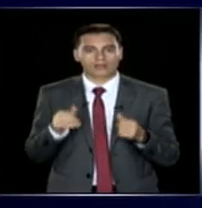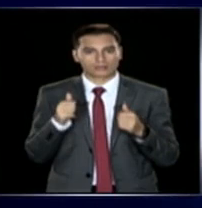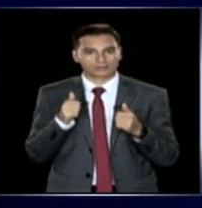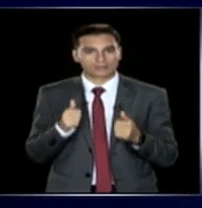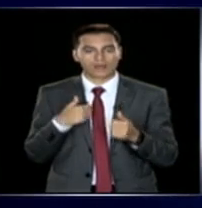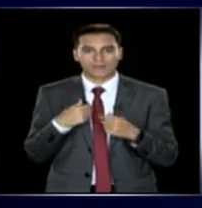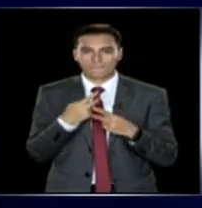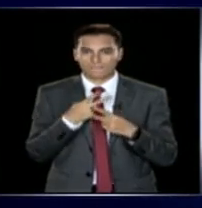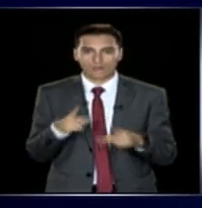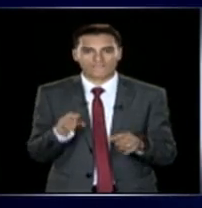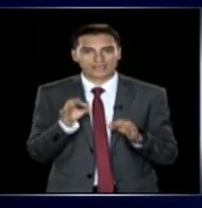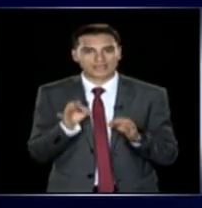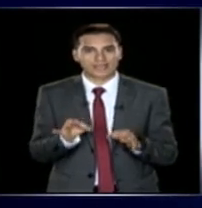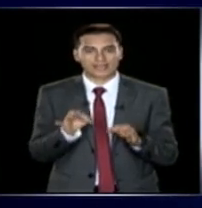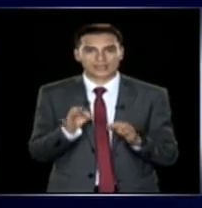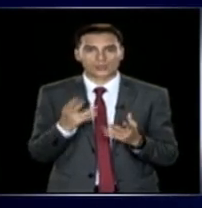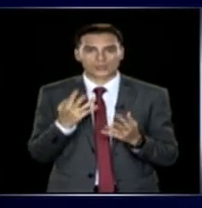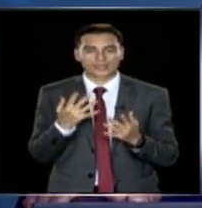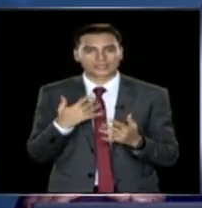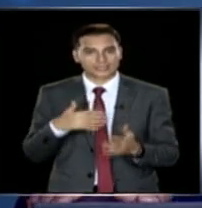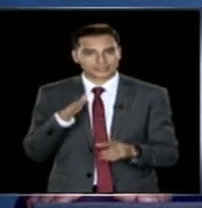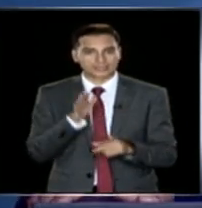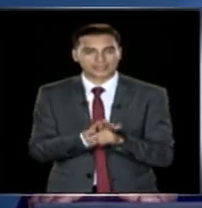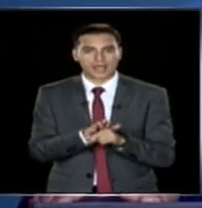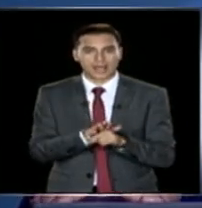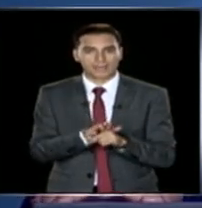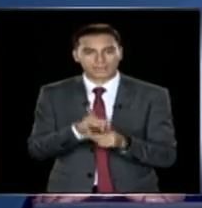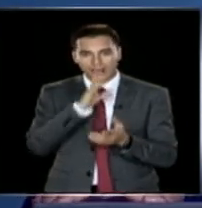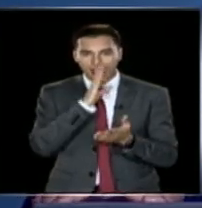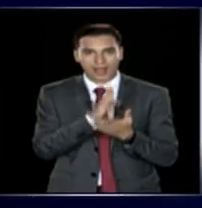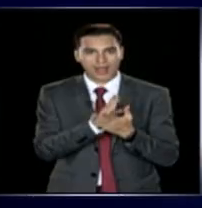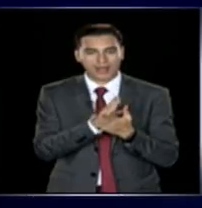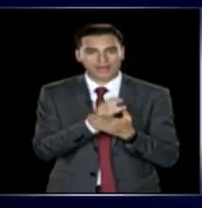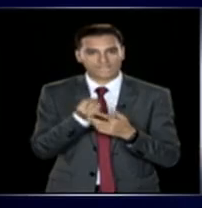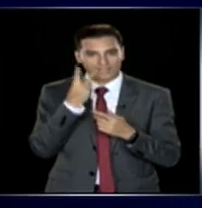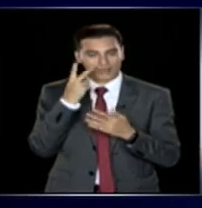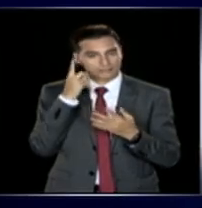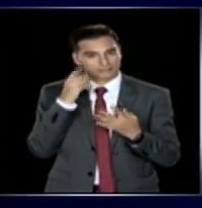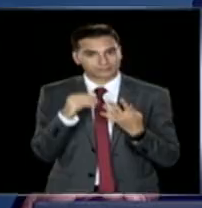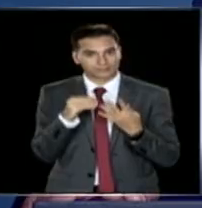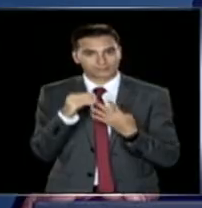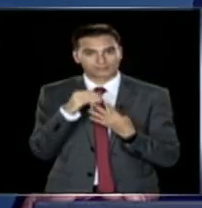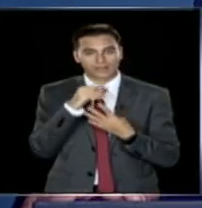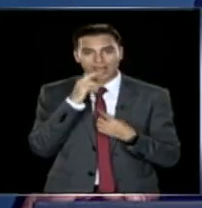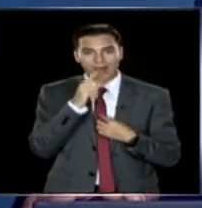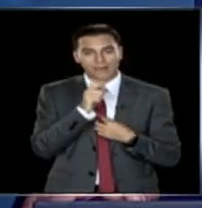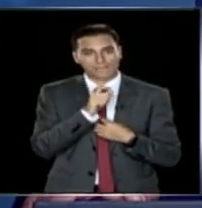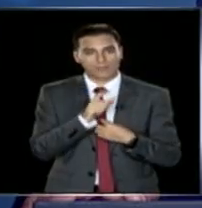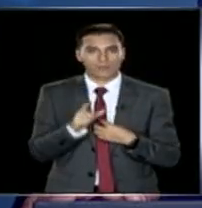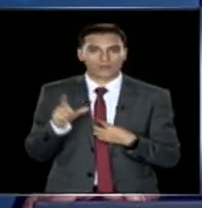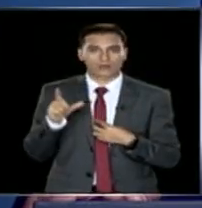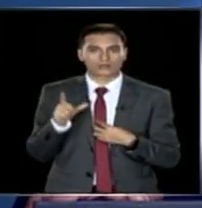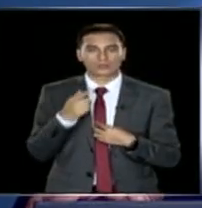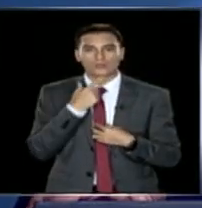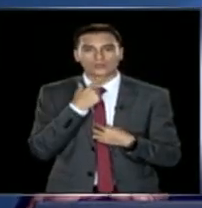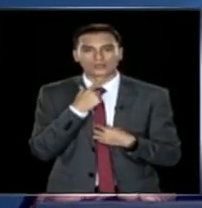موافق جداً جداً جداً، وإيدي في إيديك، عندك حق، فكرك مرتب وكلامك مرتب، برافو عليك.